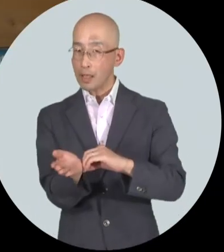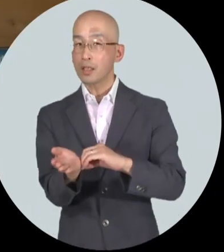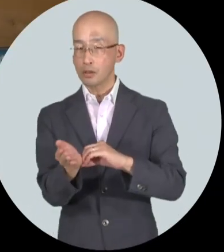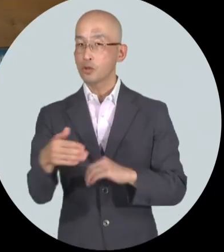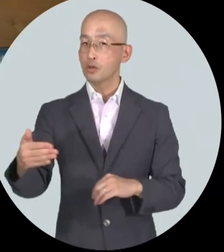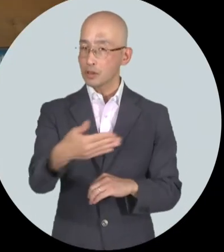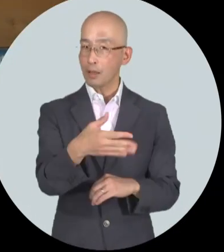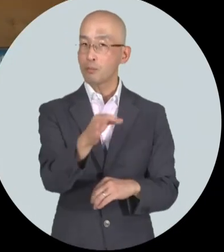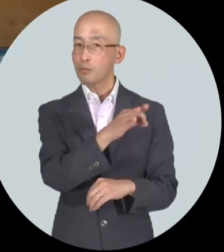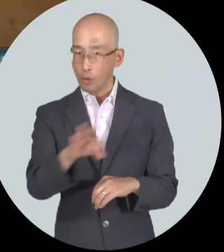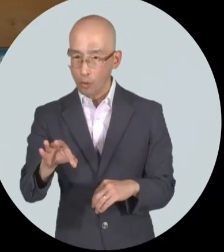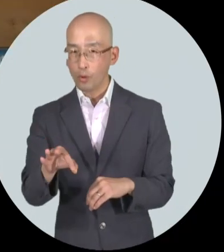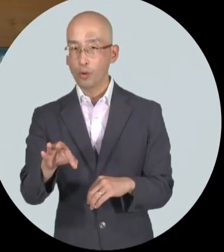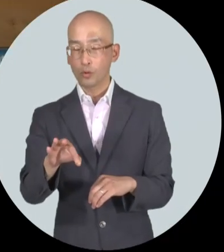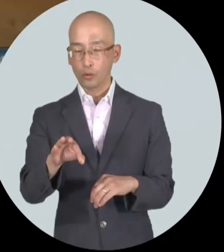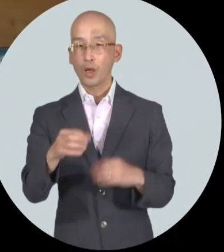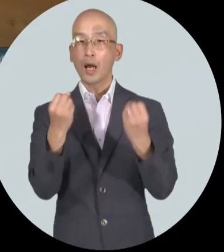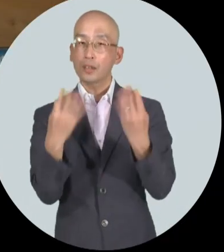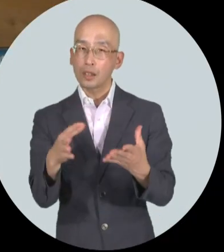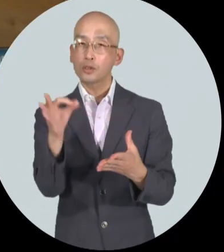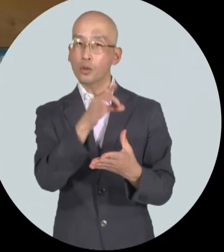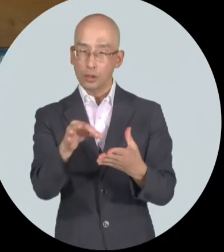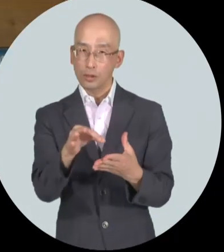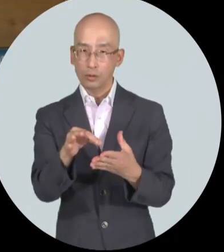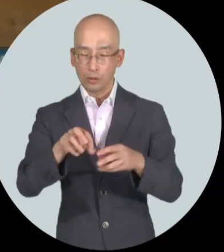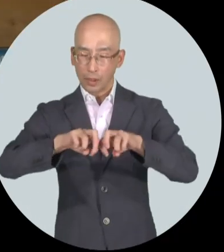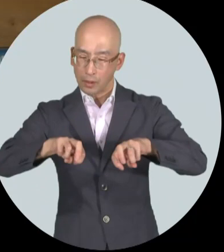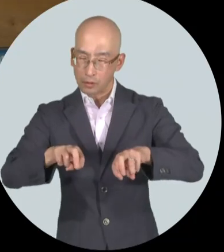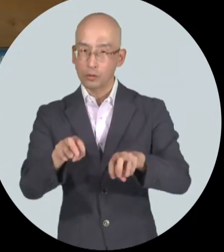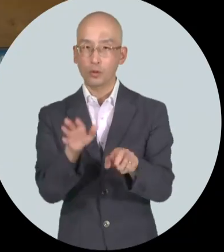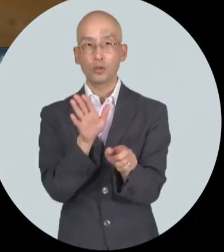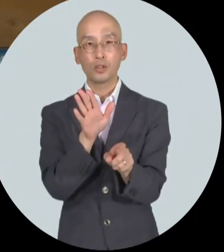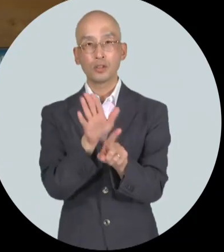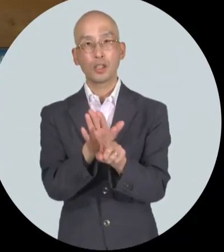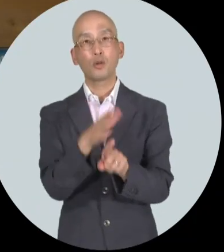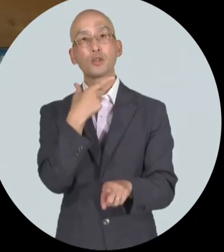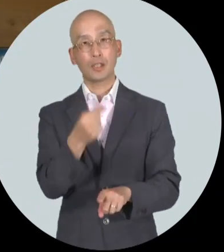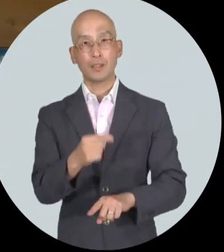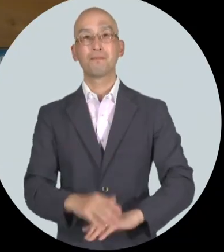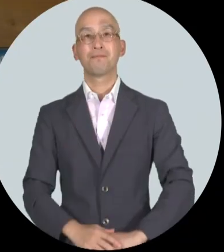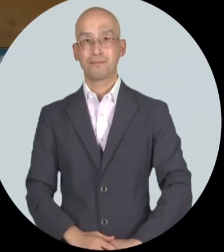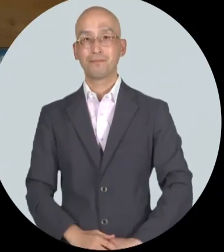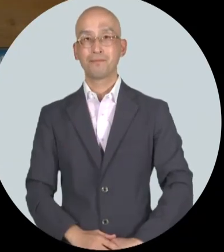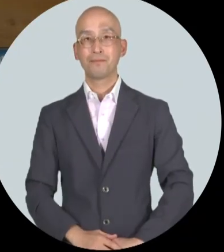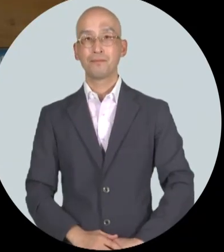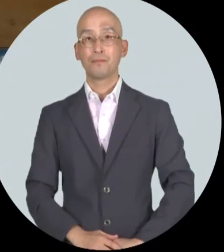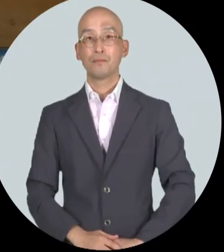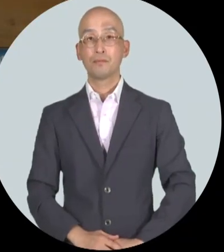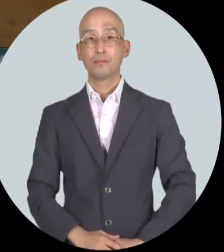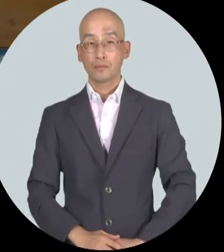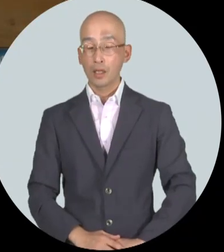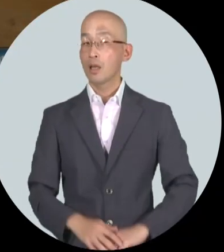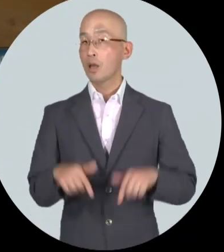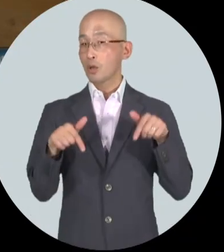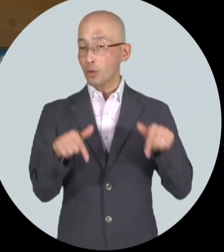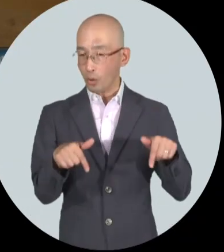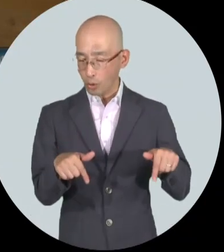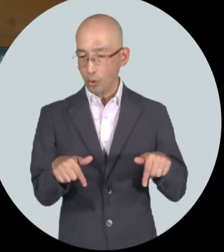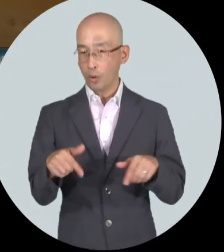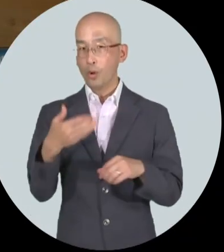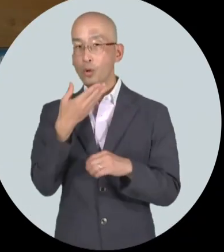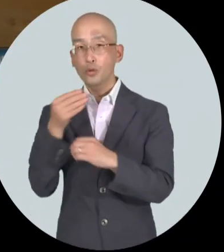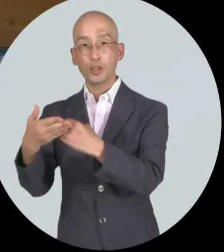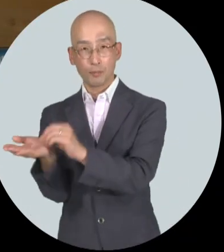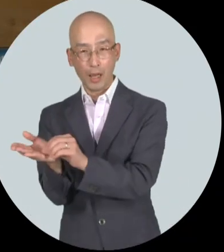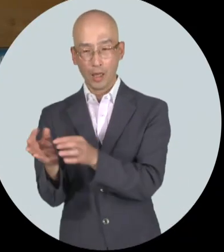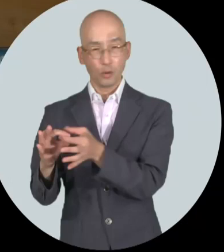産物を使用した新商品開発等も支援してまいりたいと思っております。 それからこれ京都産、福島産共通で